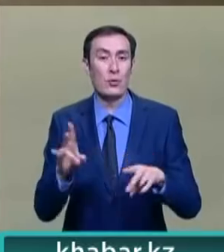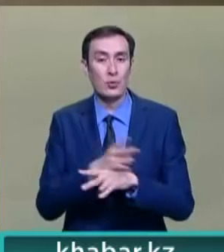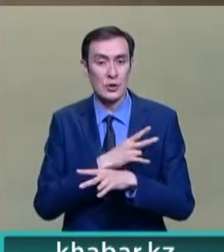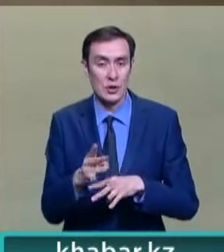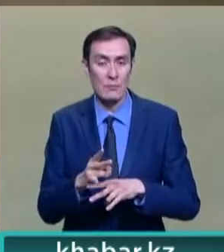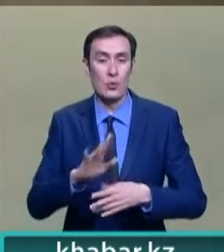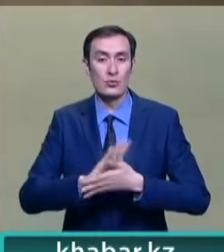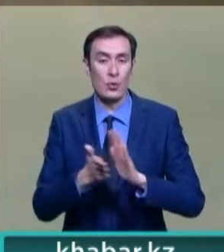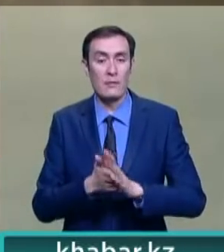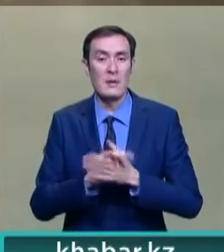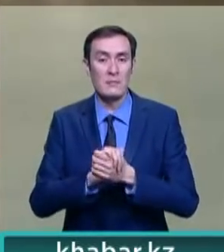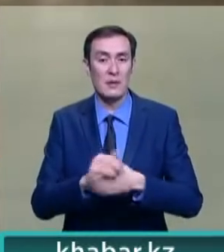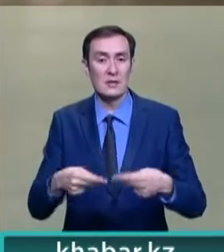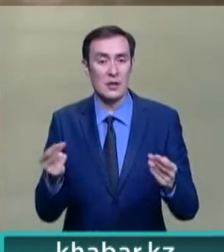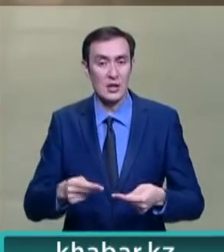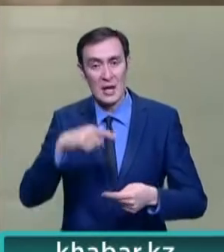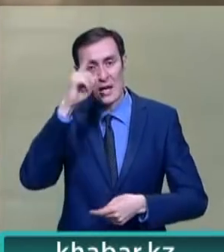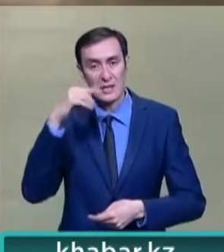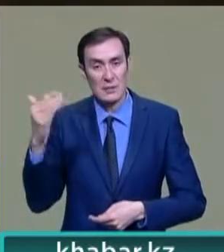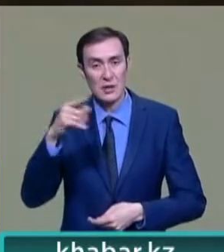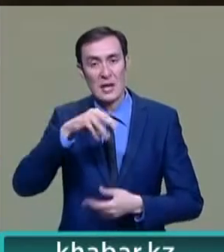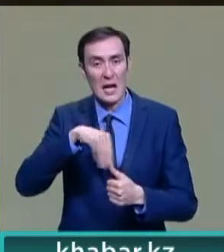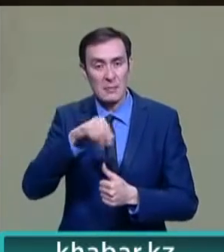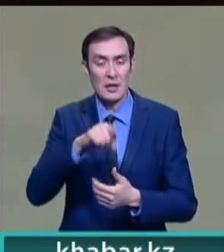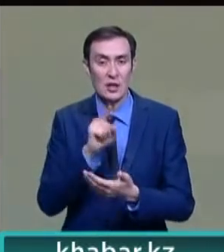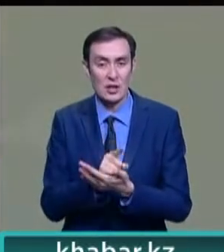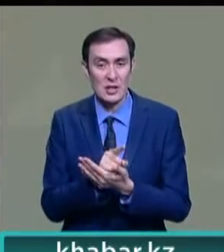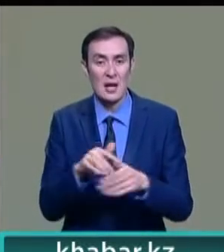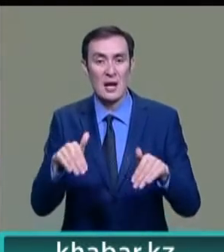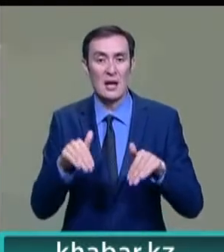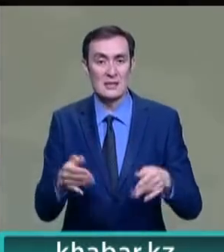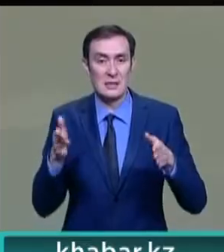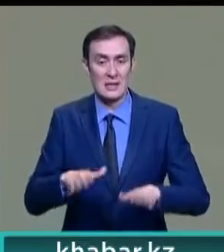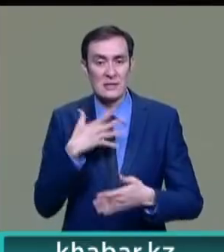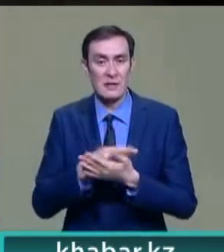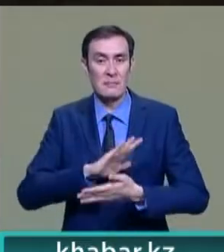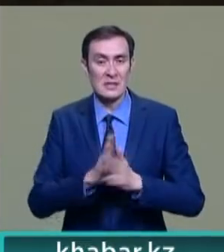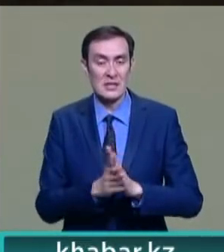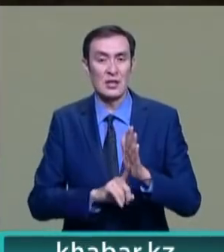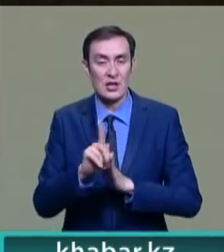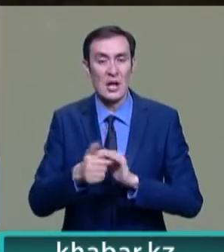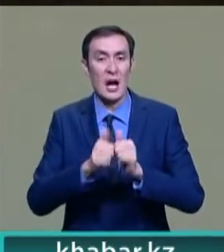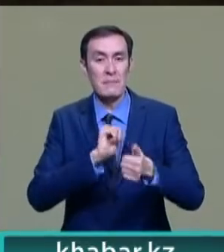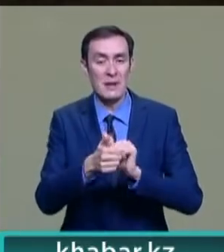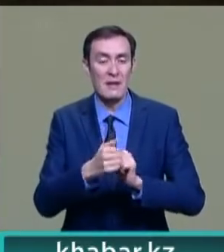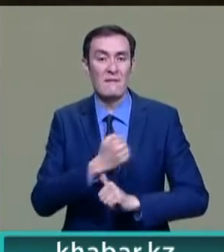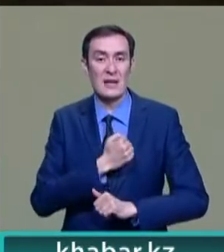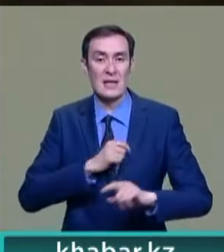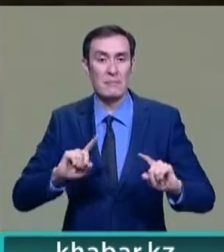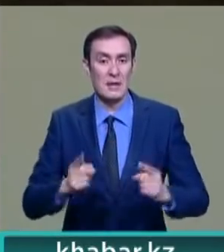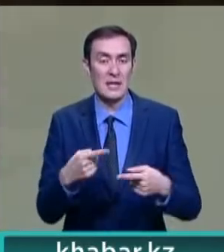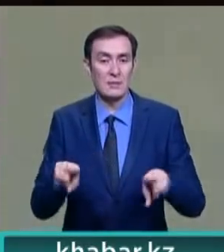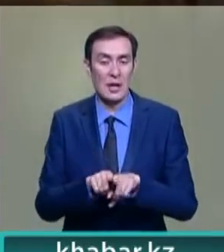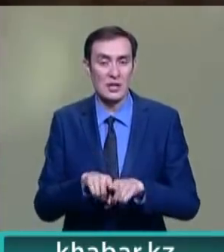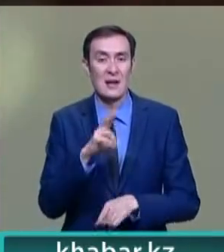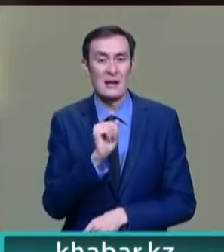полуночи. По условиям мирного соглашения Азербайджан и Армения должны оставаться на занятых позициях и начать обмен военнопленными. Кроме того, в